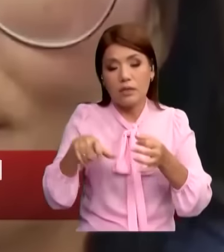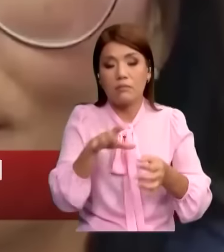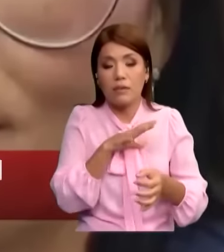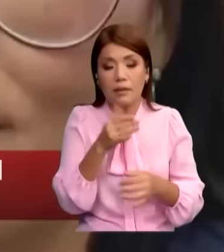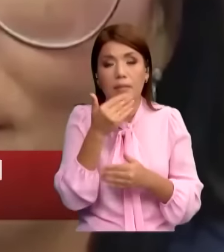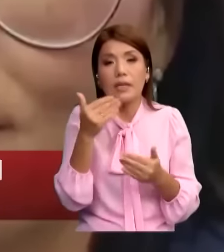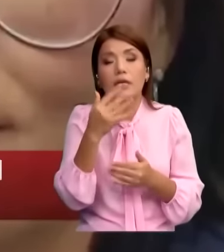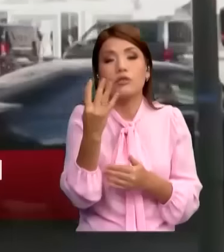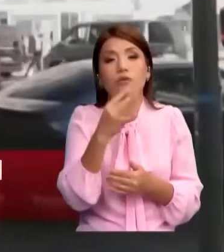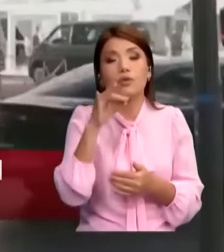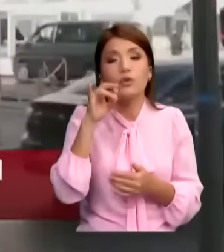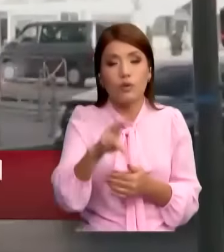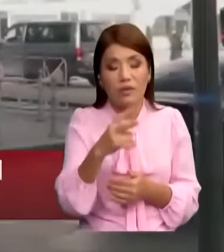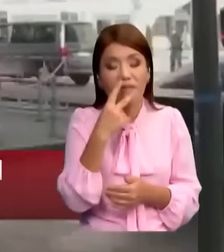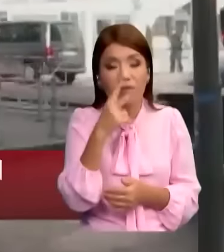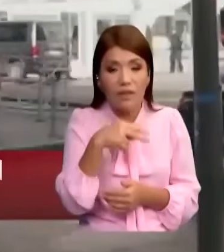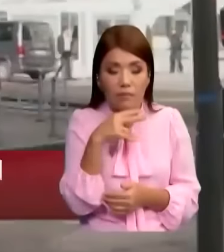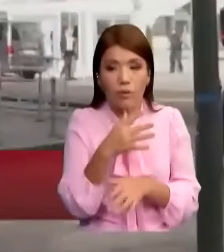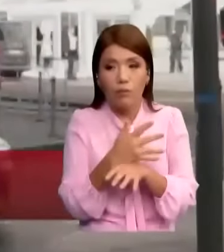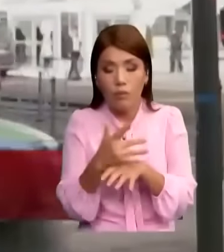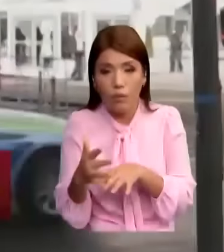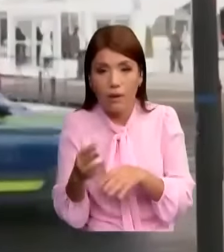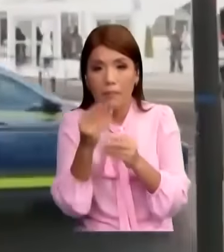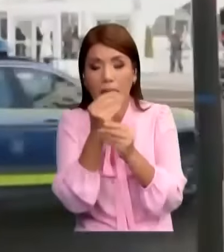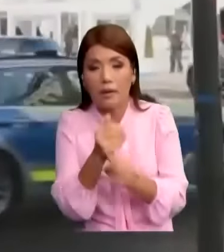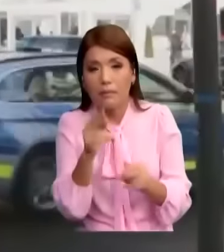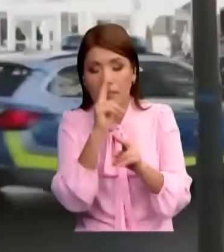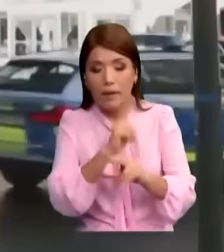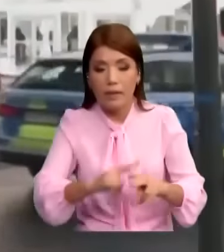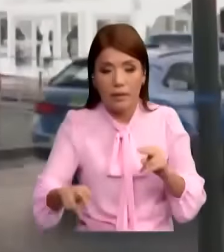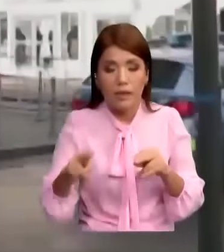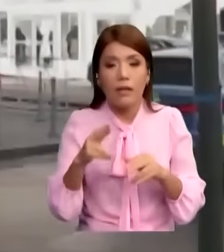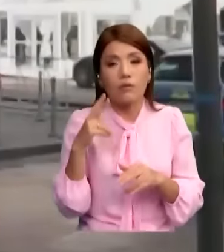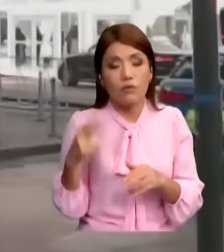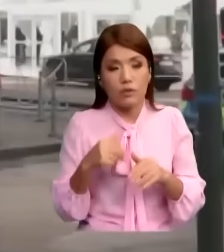видели 4 июня. Женщина пропала после того, как отвела дочь в детский сад.